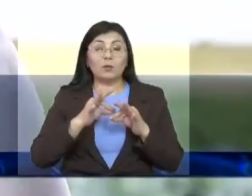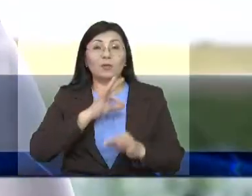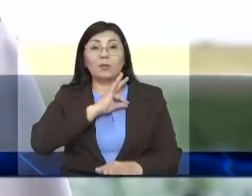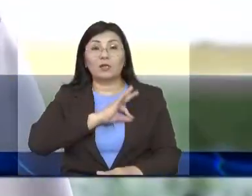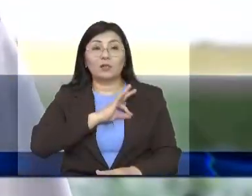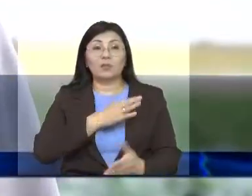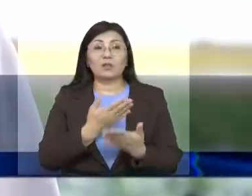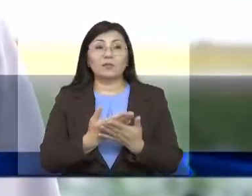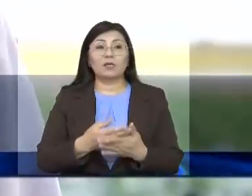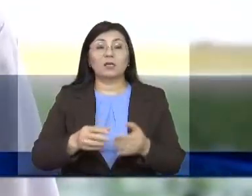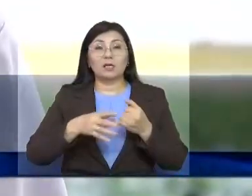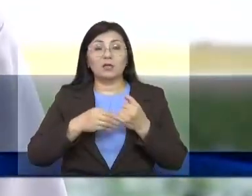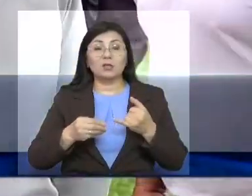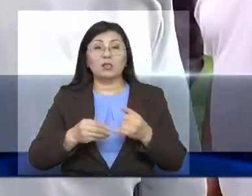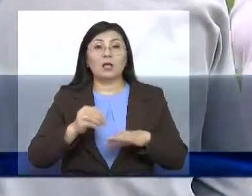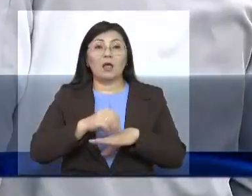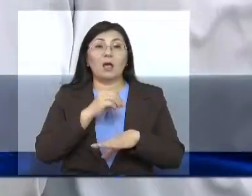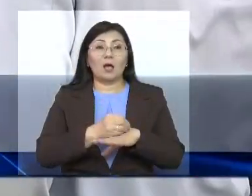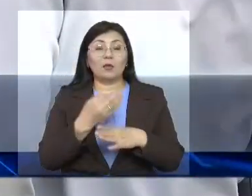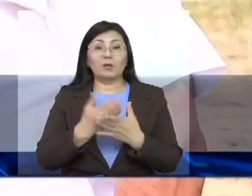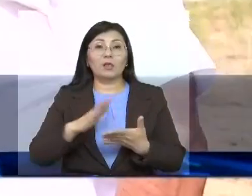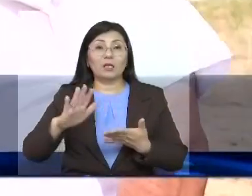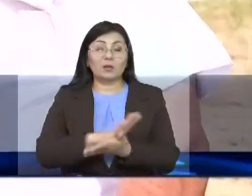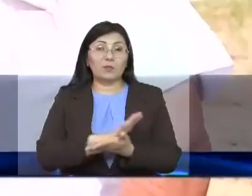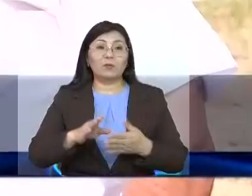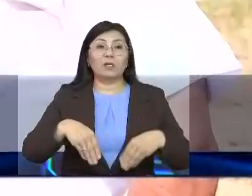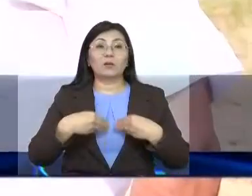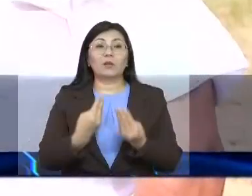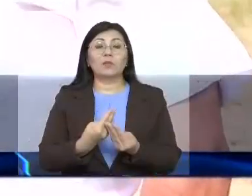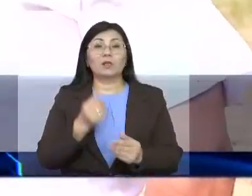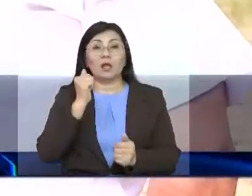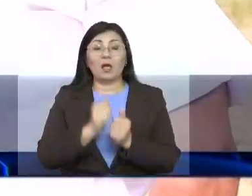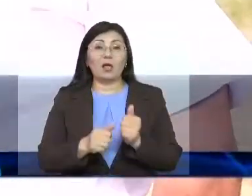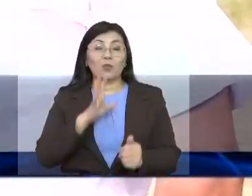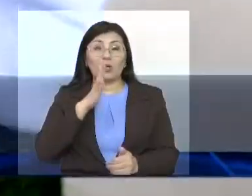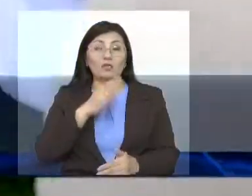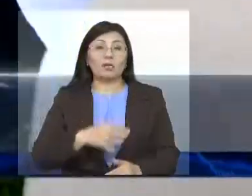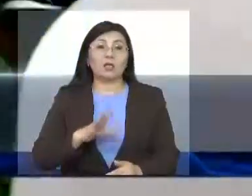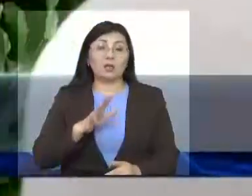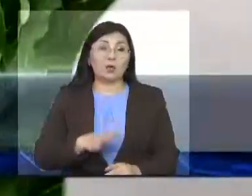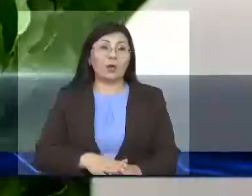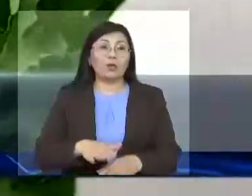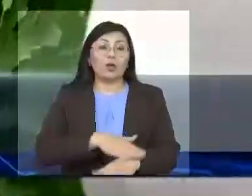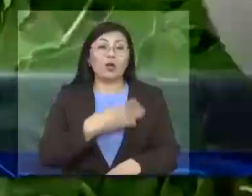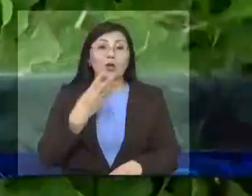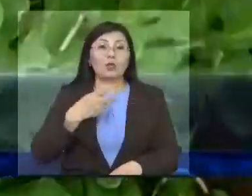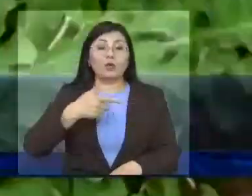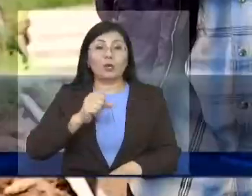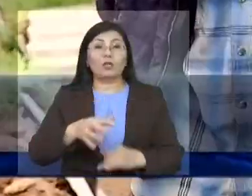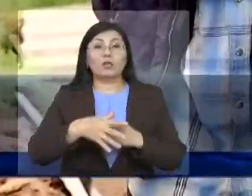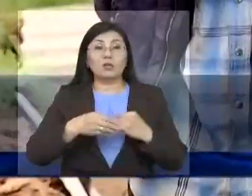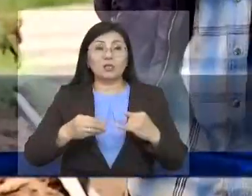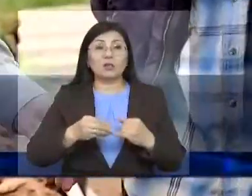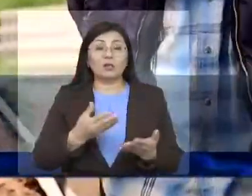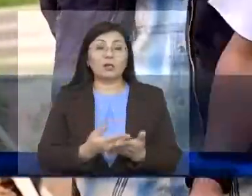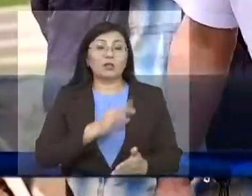Ал жер жергілікті әкімдіктен бір маусым үшін тегін берілген. Дегенмен әр маусым сайын уақыты ұзартылады. 4 гектар жерді игеріп отырған